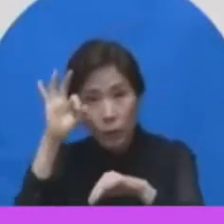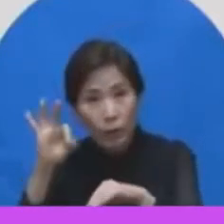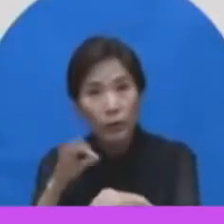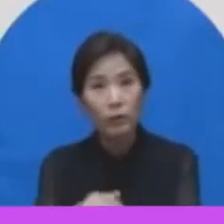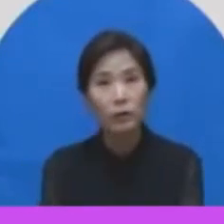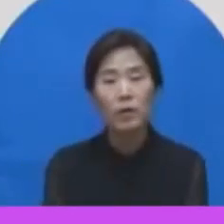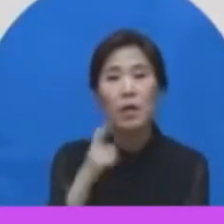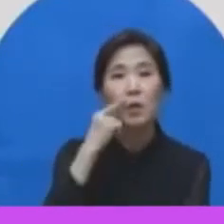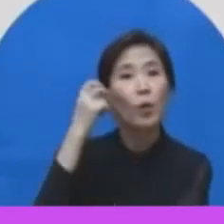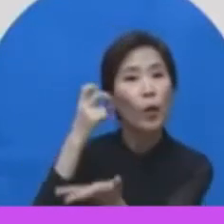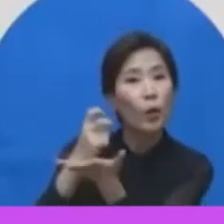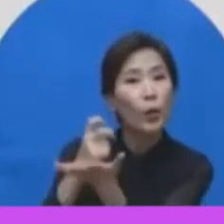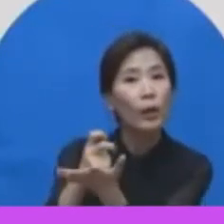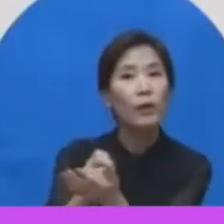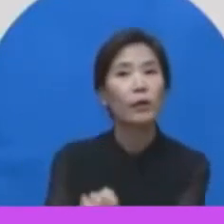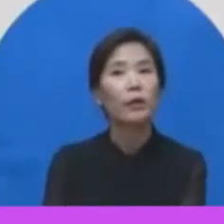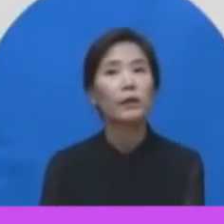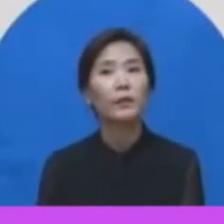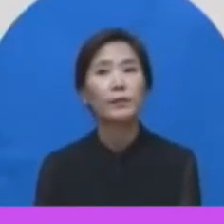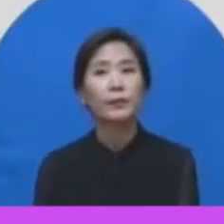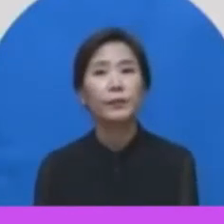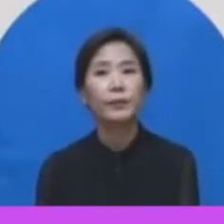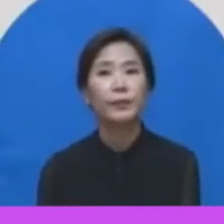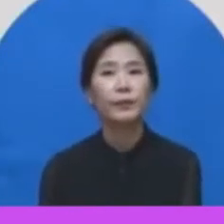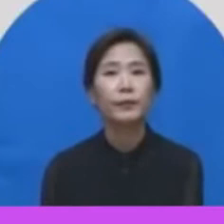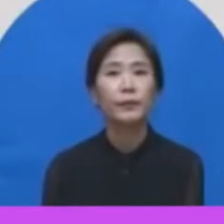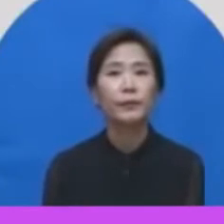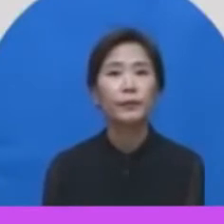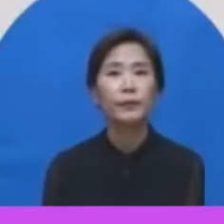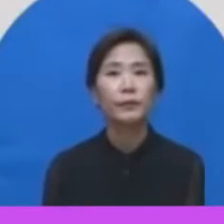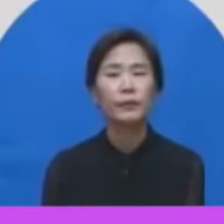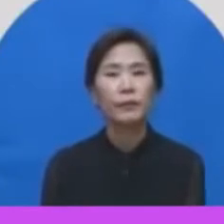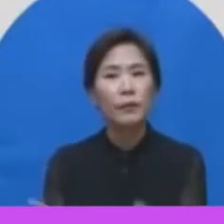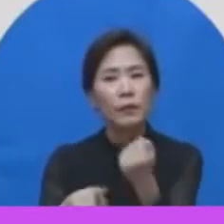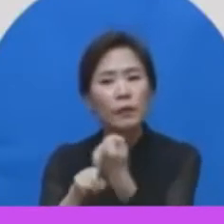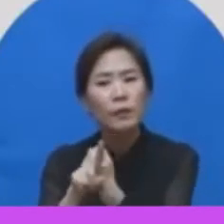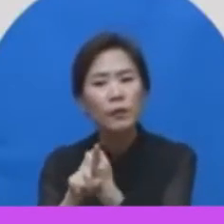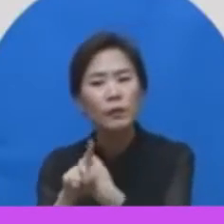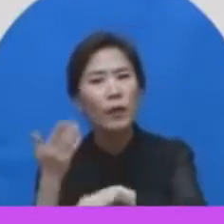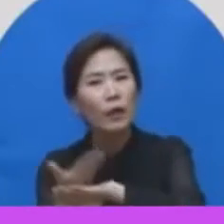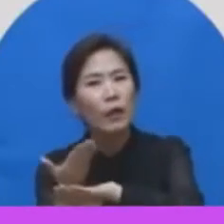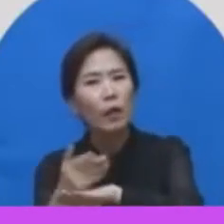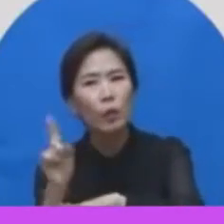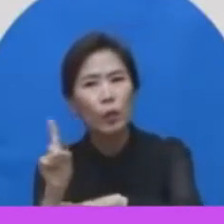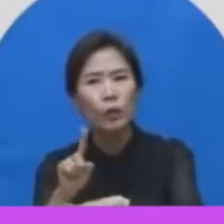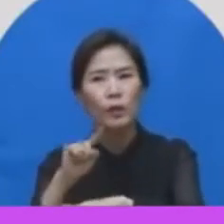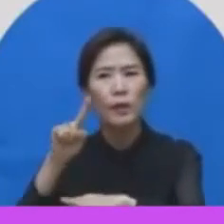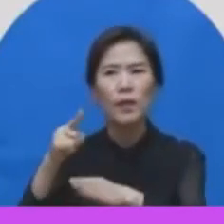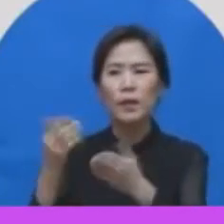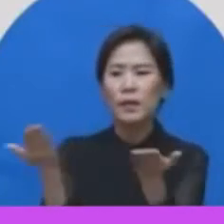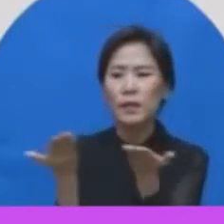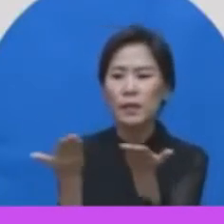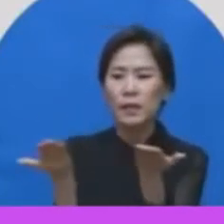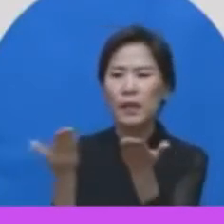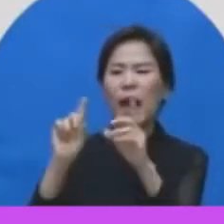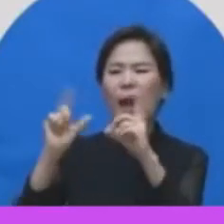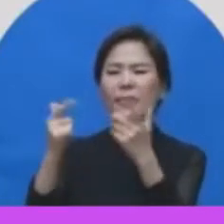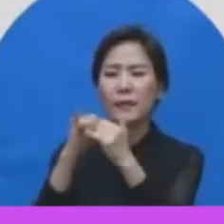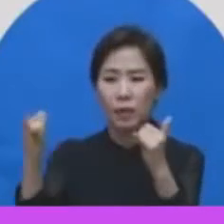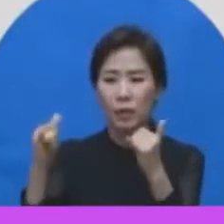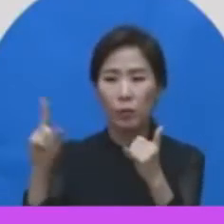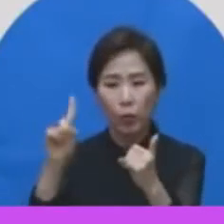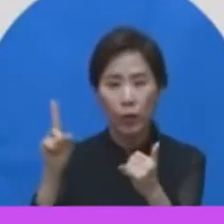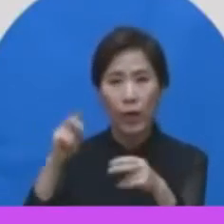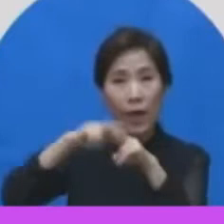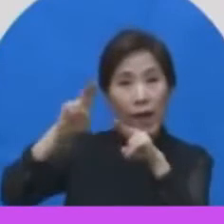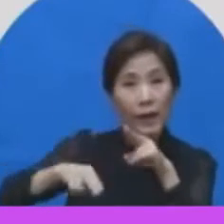이 규정과 관련해서 오늘은 이제 다룰 부분에서 근로자가 아닌 자 내지는 더 나아가서 실업자나 구직자, 해고자,